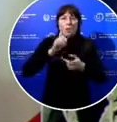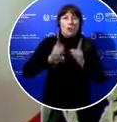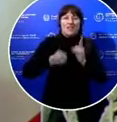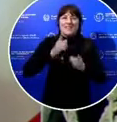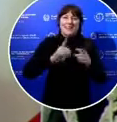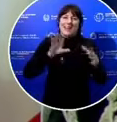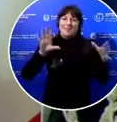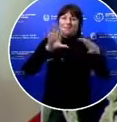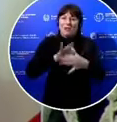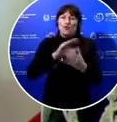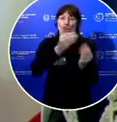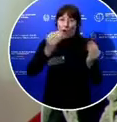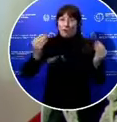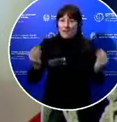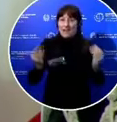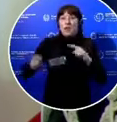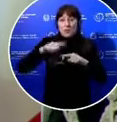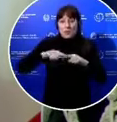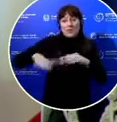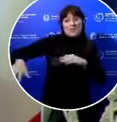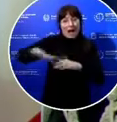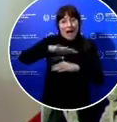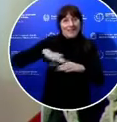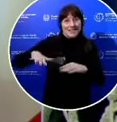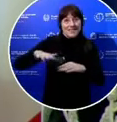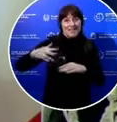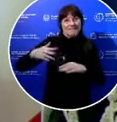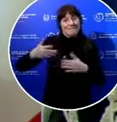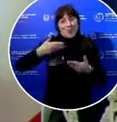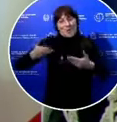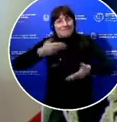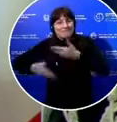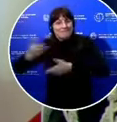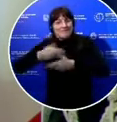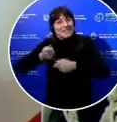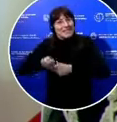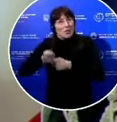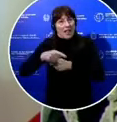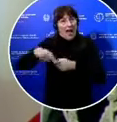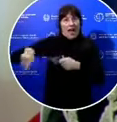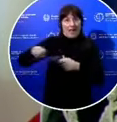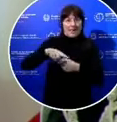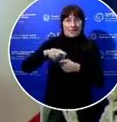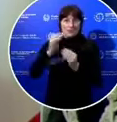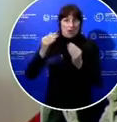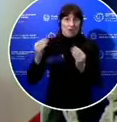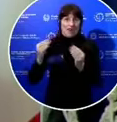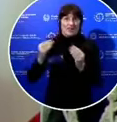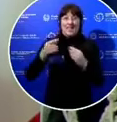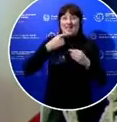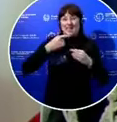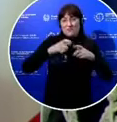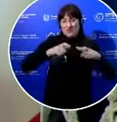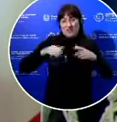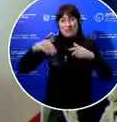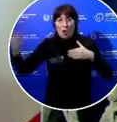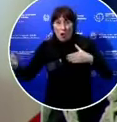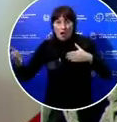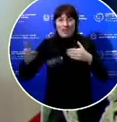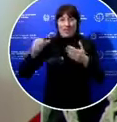giovanili e promuovere spazi di socializzazione per i ragazzi delle periferie, dei